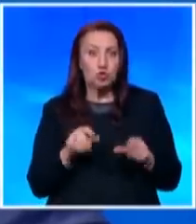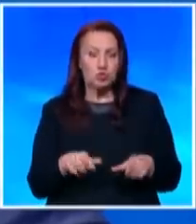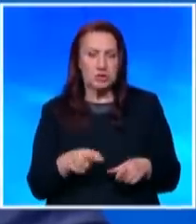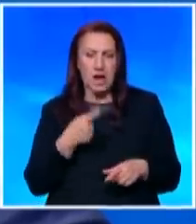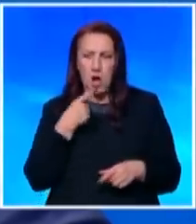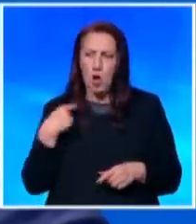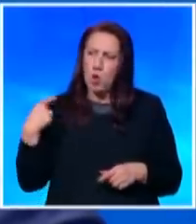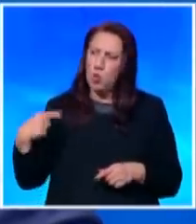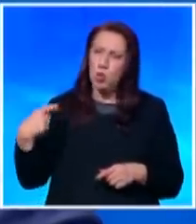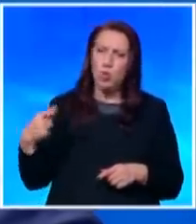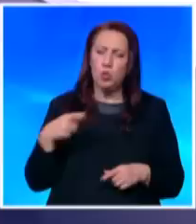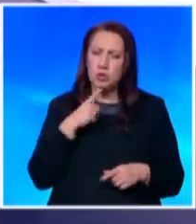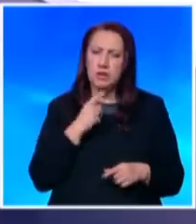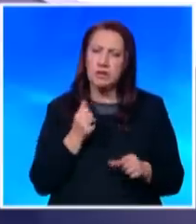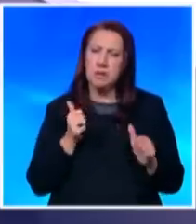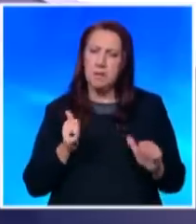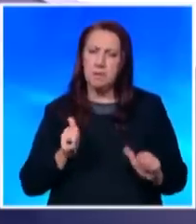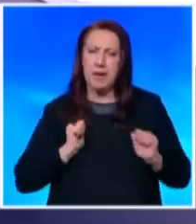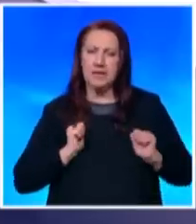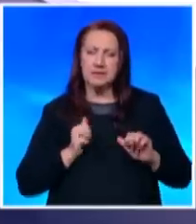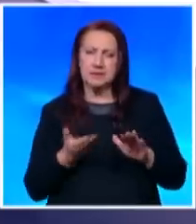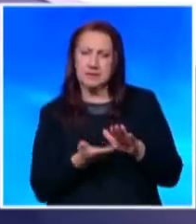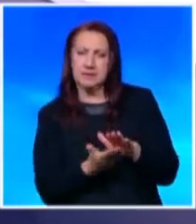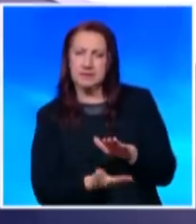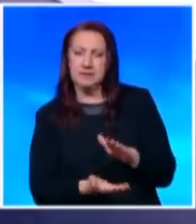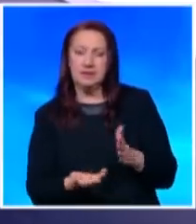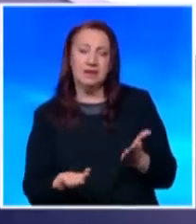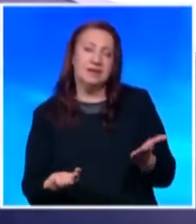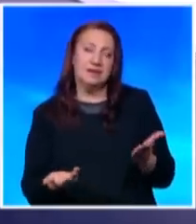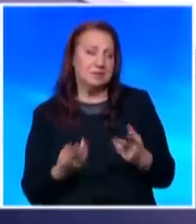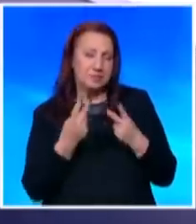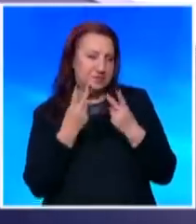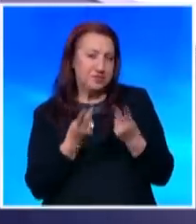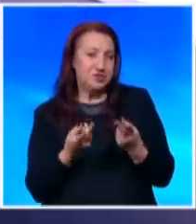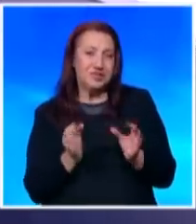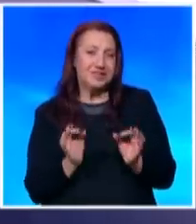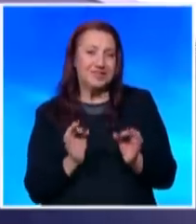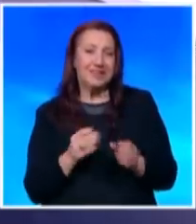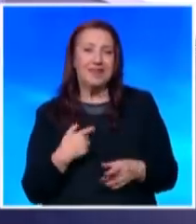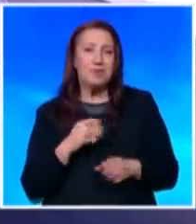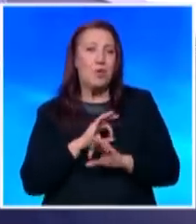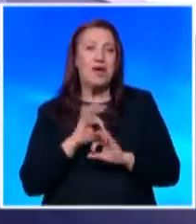така с този израз на трупчета? Отговор е в самия въпрос.